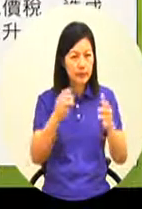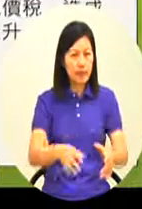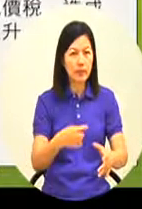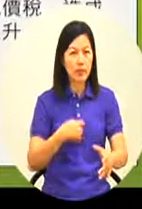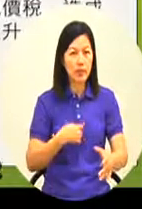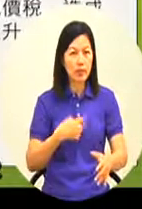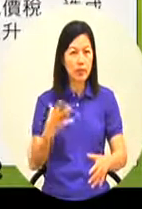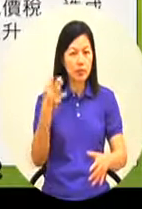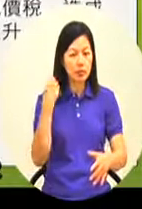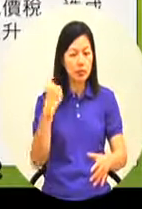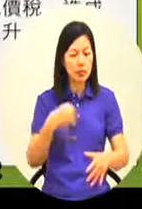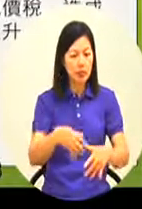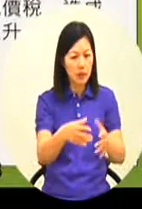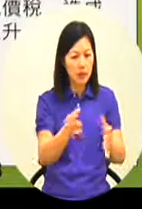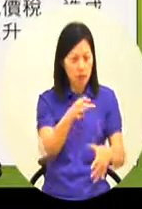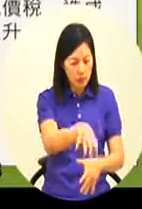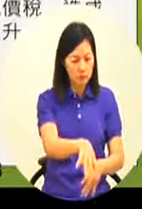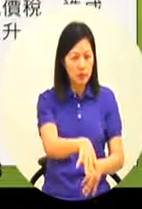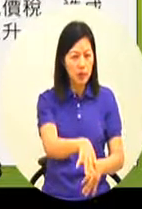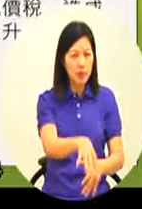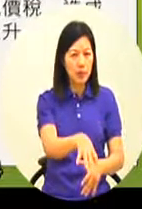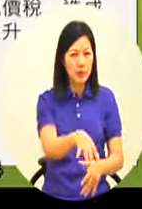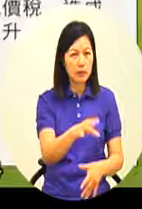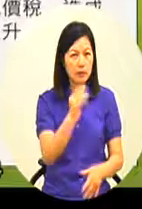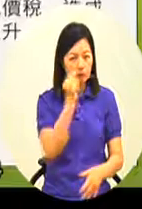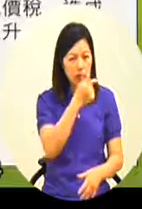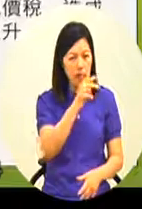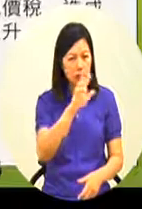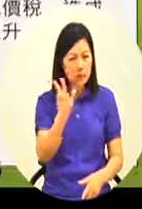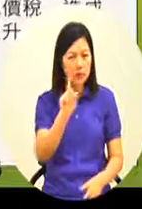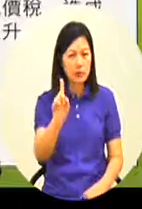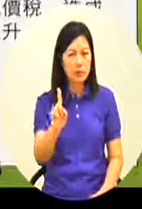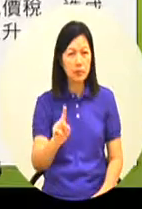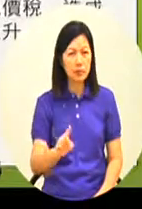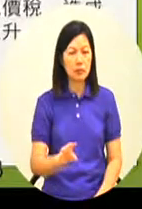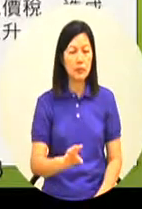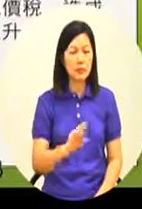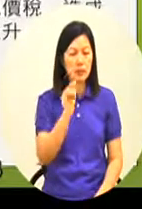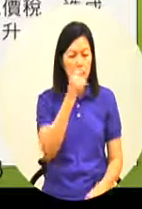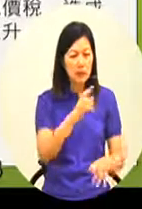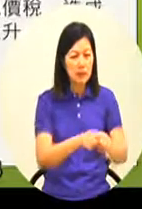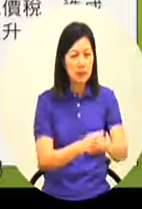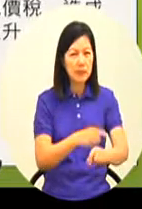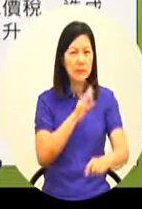乐，那古伯乐伊的特性是啥？伊的特性就是做者是，